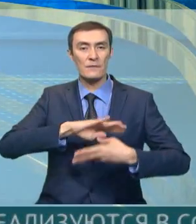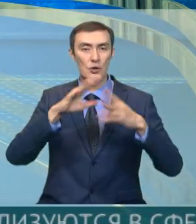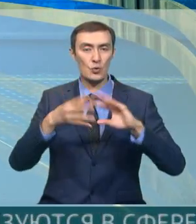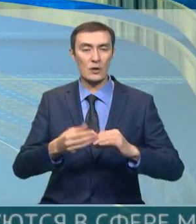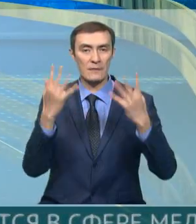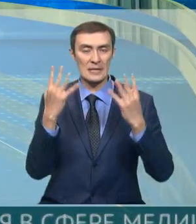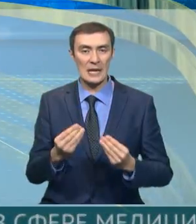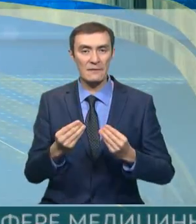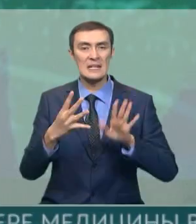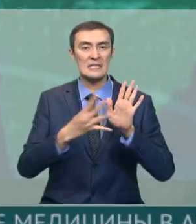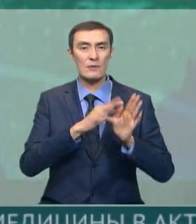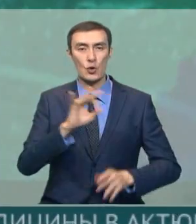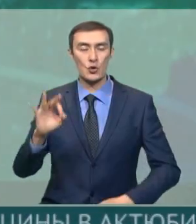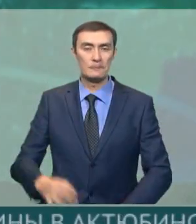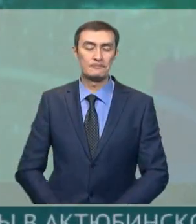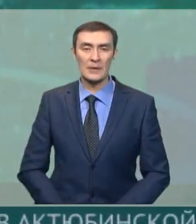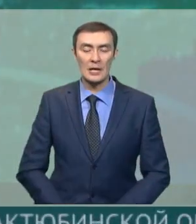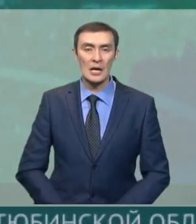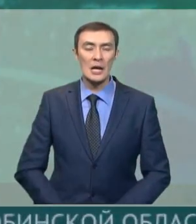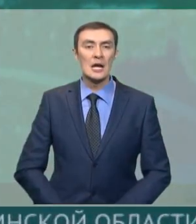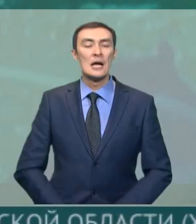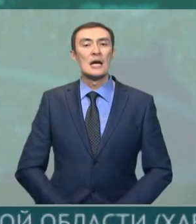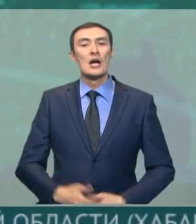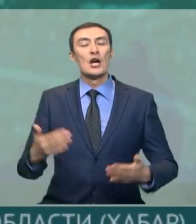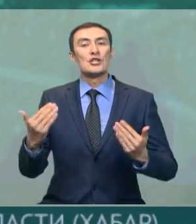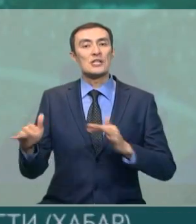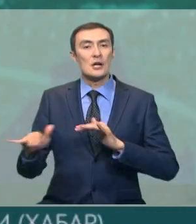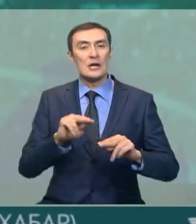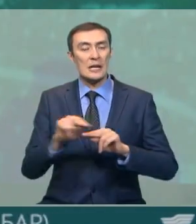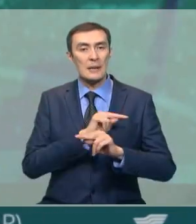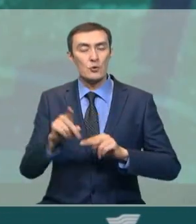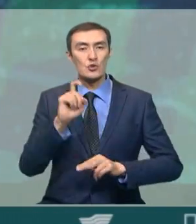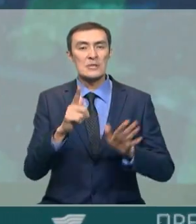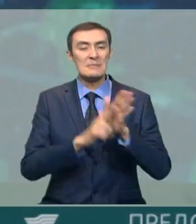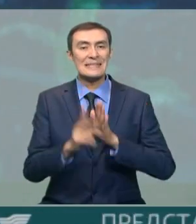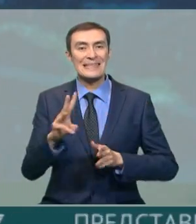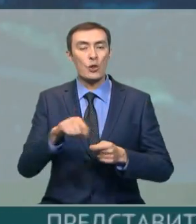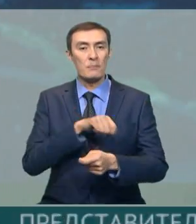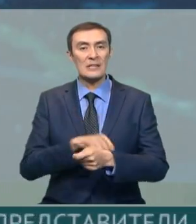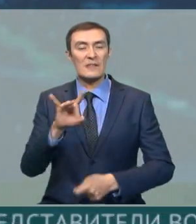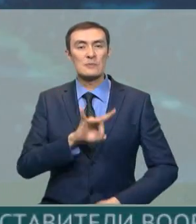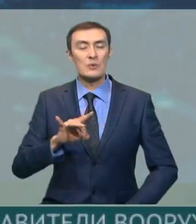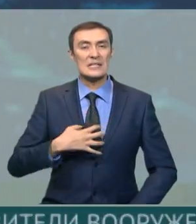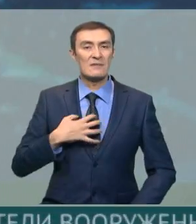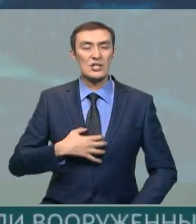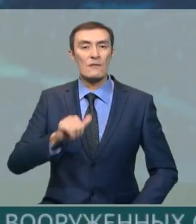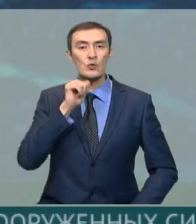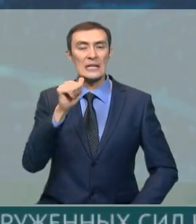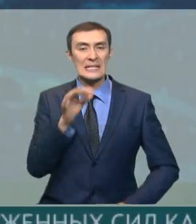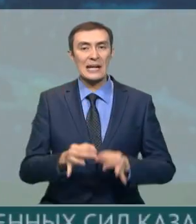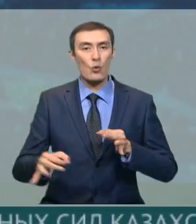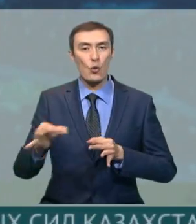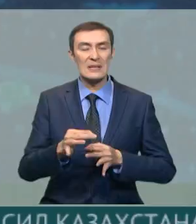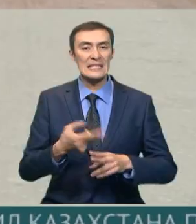час. Пока о событиях в регионах. Идет ремонт 170 километров дорог республиканского значения в Костанайской